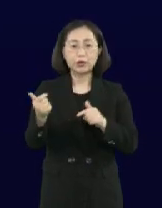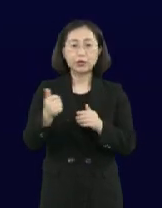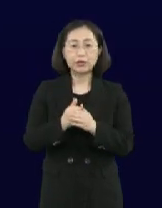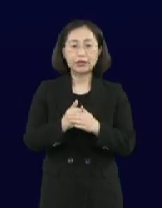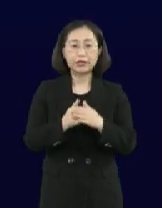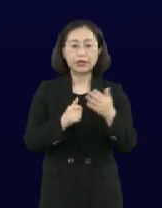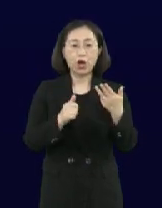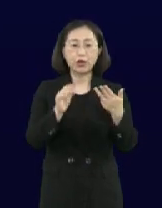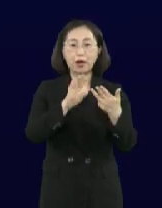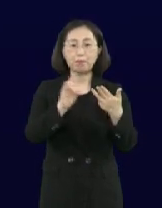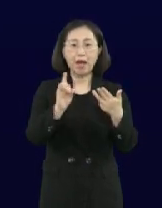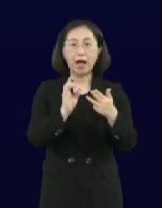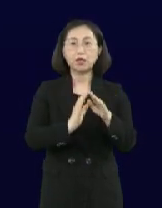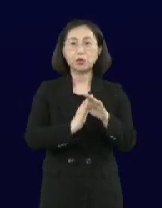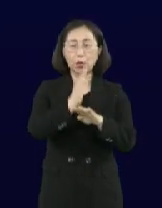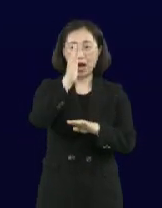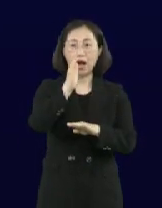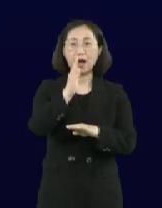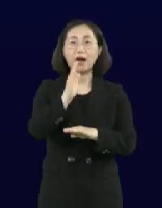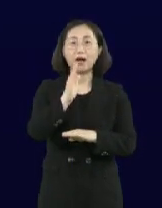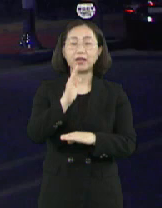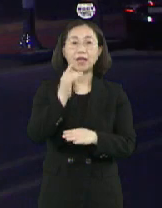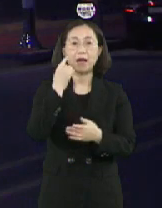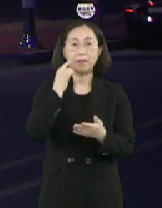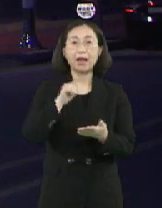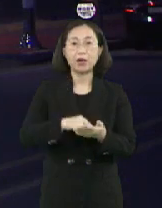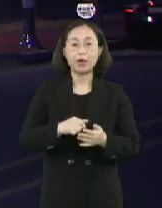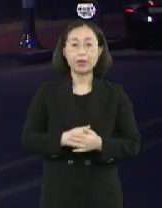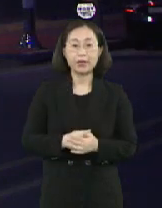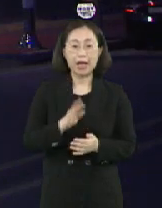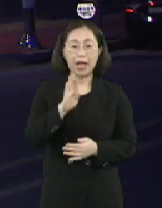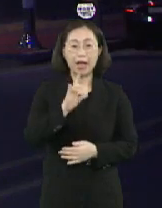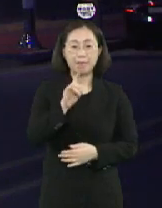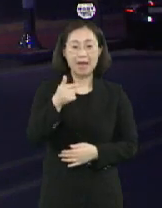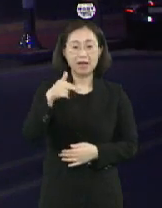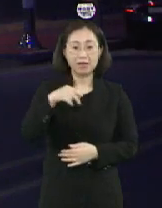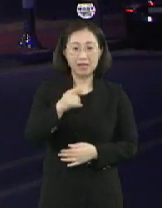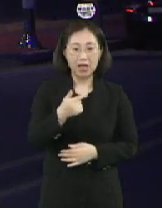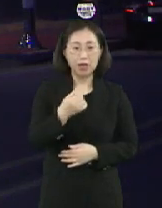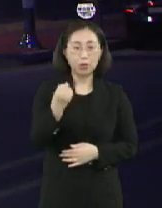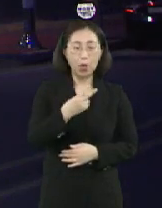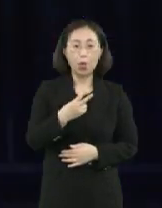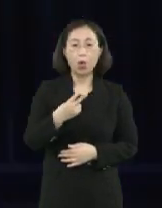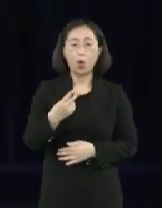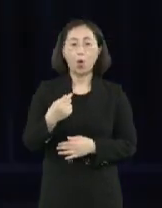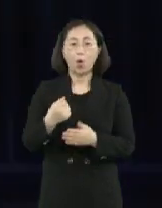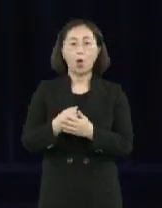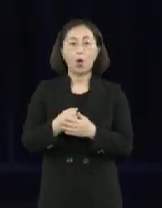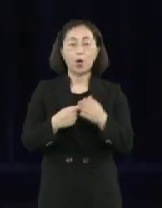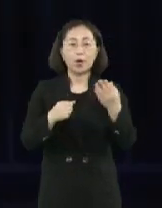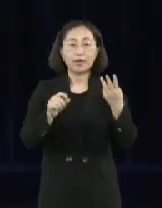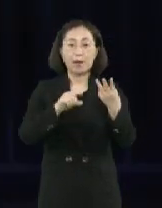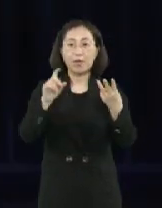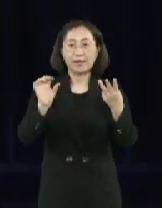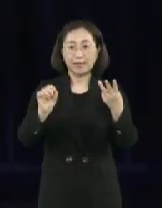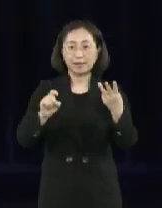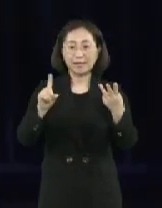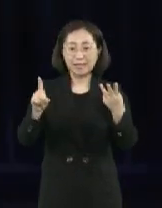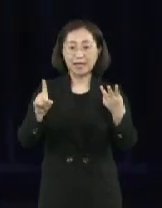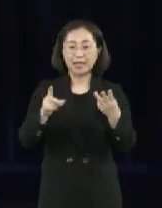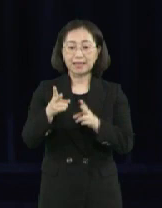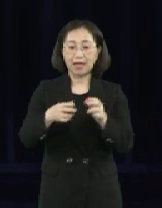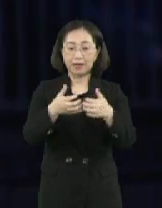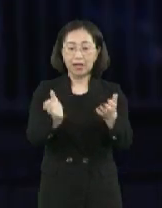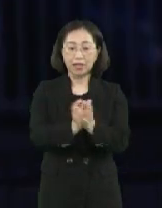세제곱미터당 25.3마이크로그램을 기록했습니다. 벤젠의 충격이 가시기도 전인 지난달 11일에는 산단 내